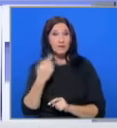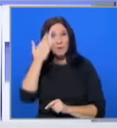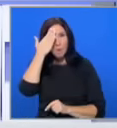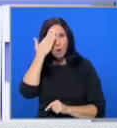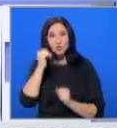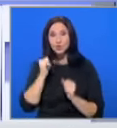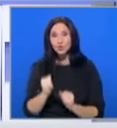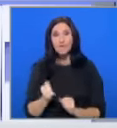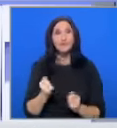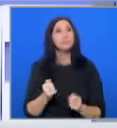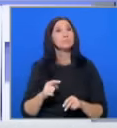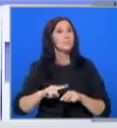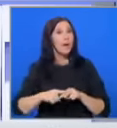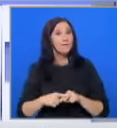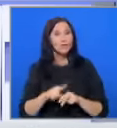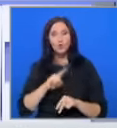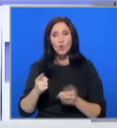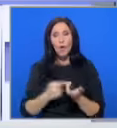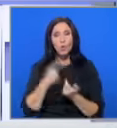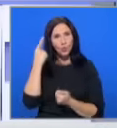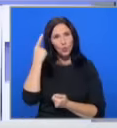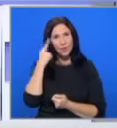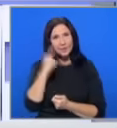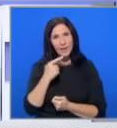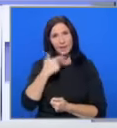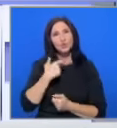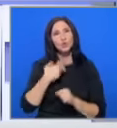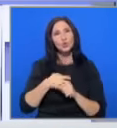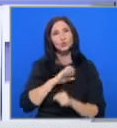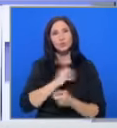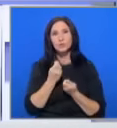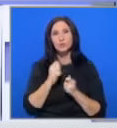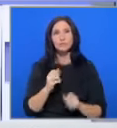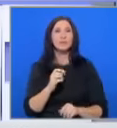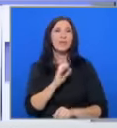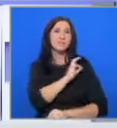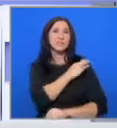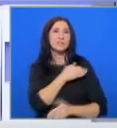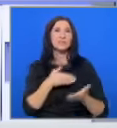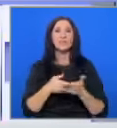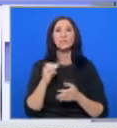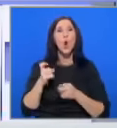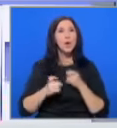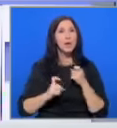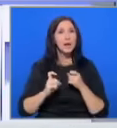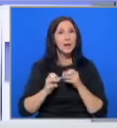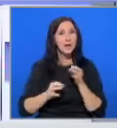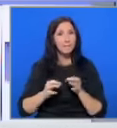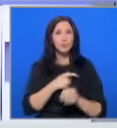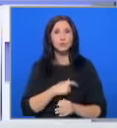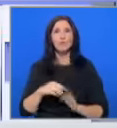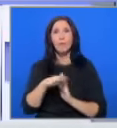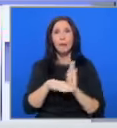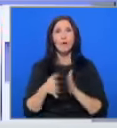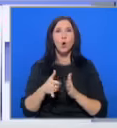заболели се очакват още през ноември. А до дни личните лекари ще получат безплатните ваксини срещу грип по националната програма за хора над 65